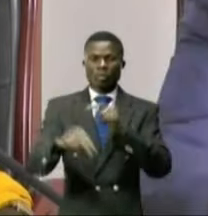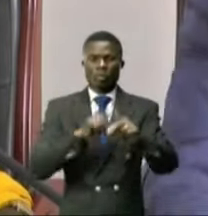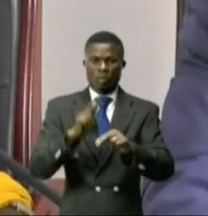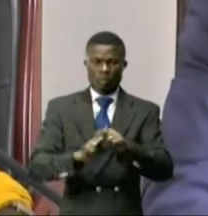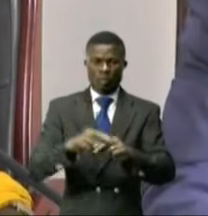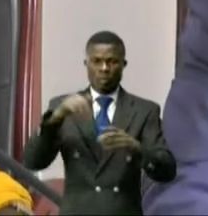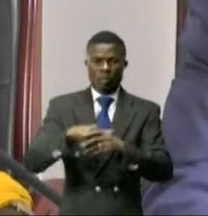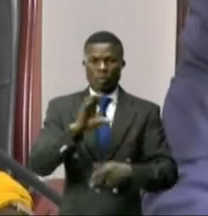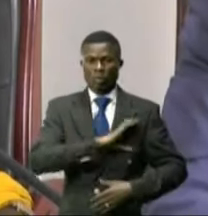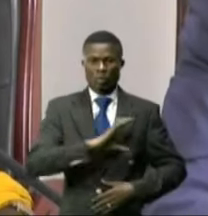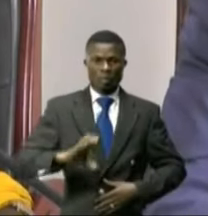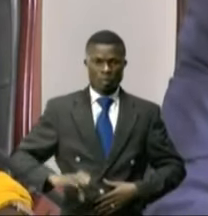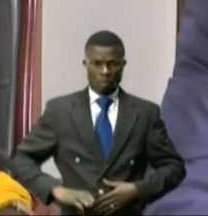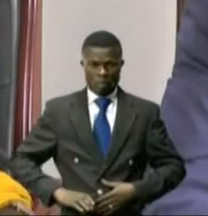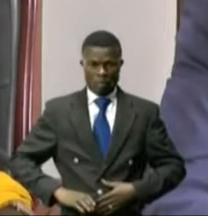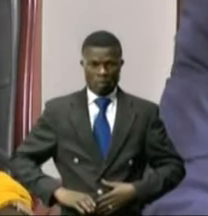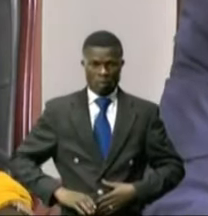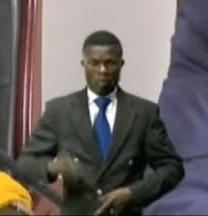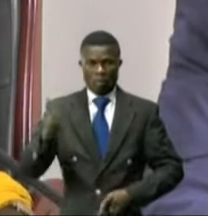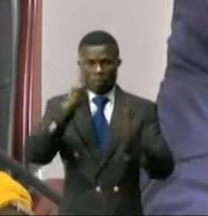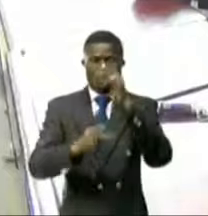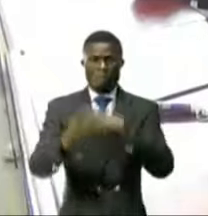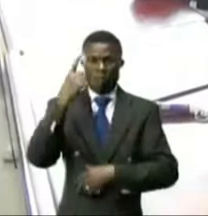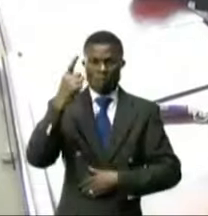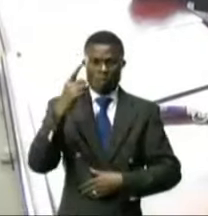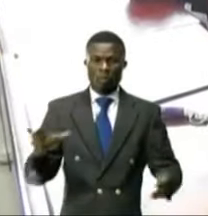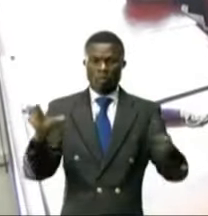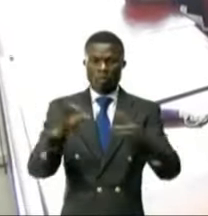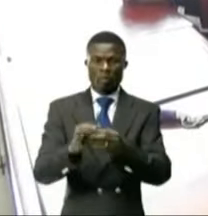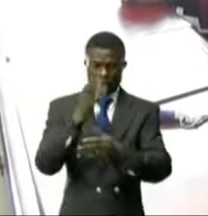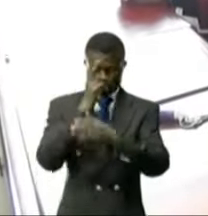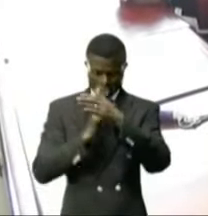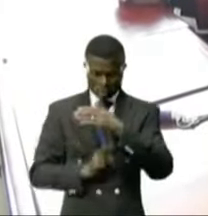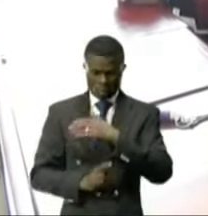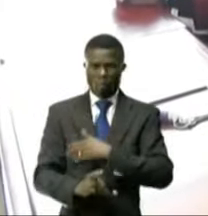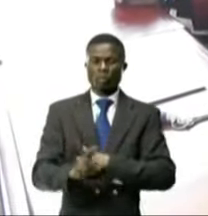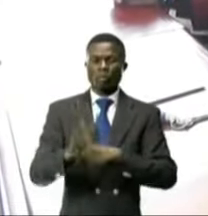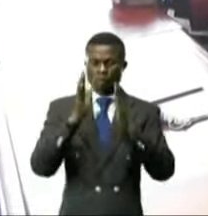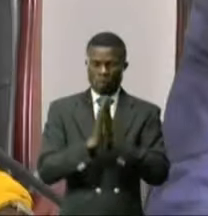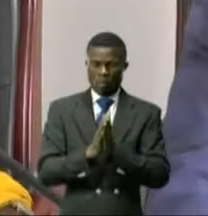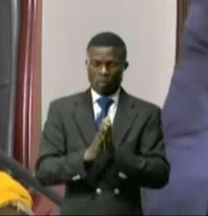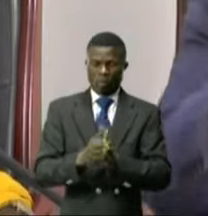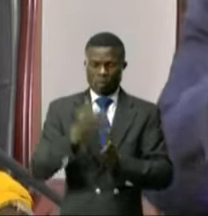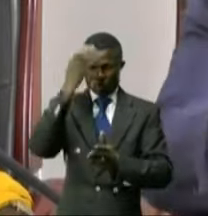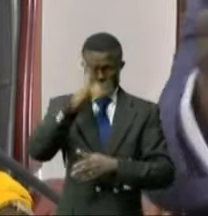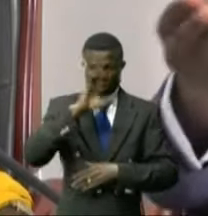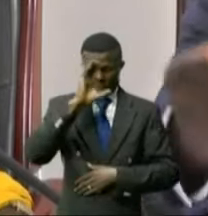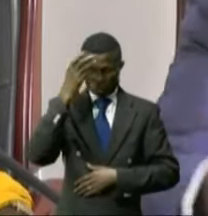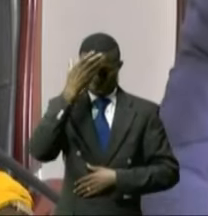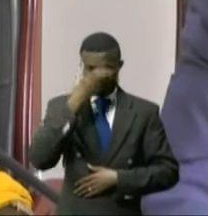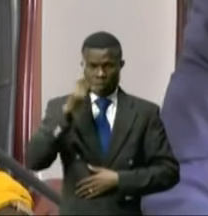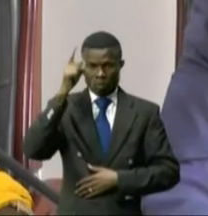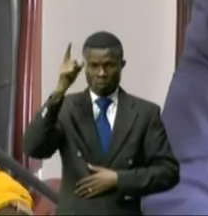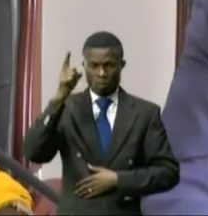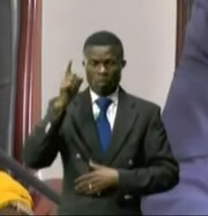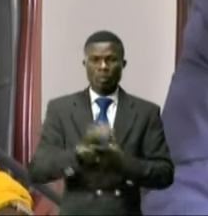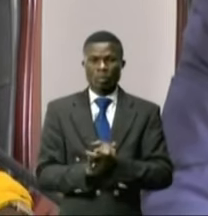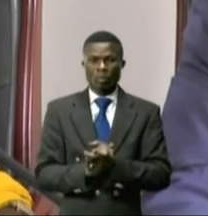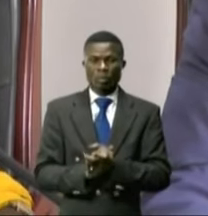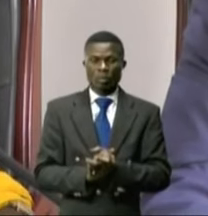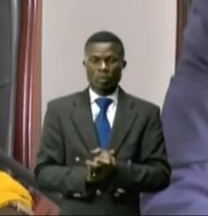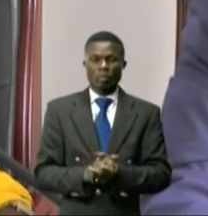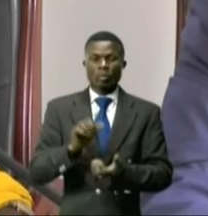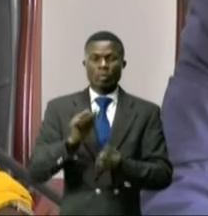Christ. Qu'il y ait un seul peuple qui s'humilie, qui prie, qui cherche sa face, se détourne des mauvaises voies, laisser